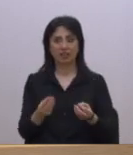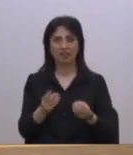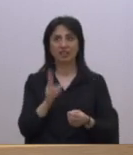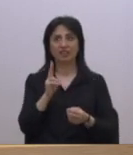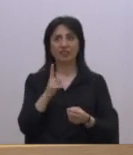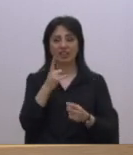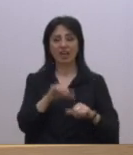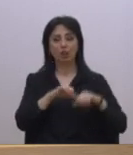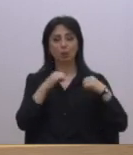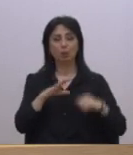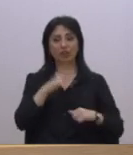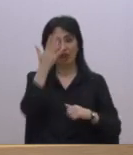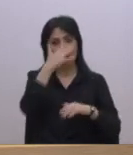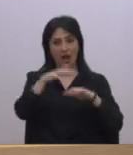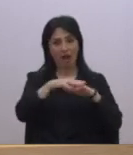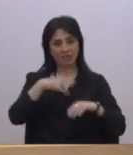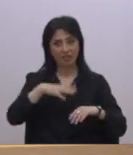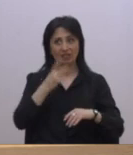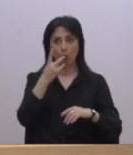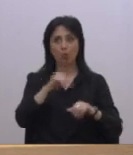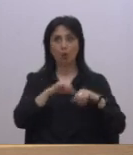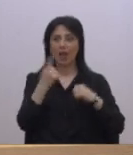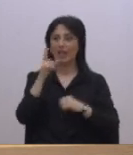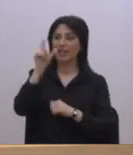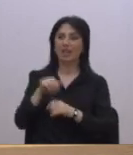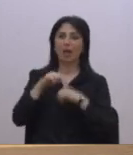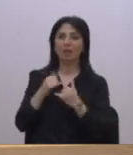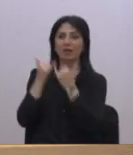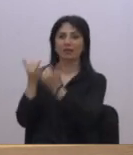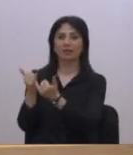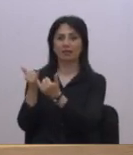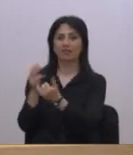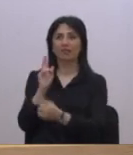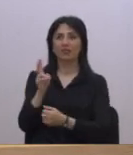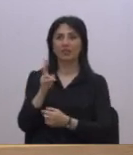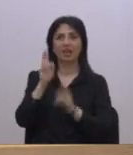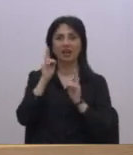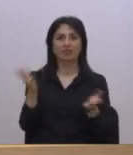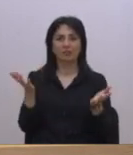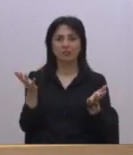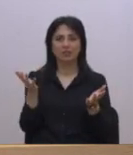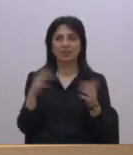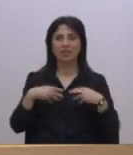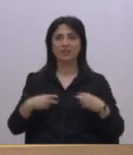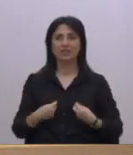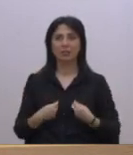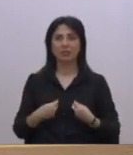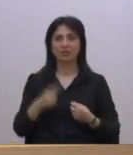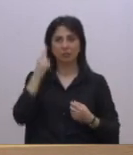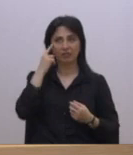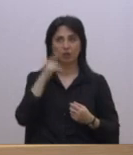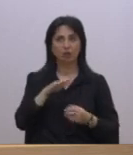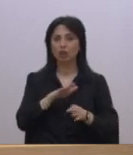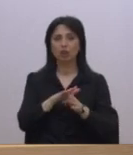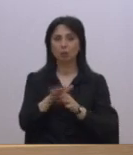ვინ უერთგულა ქართველ ხალხს და ვინ უერთგულა მხოლოდ ერთ ადამიანს, რომელსაც არ ვიცი, სამწუხაროდ ფიქრობ,